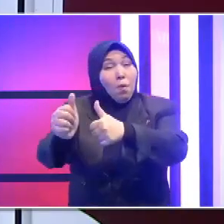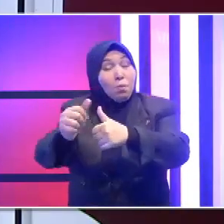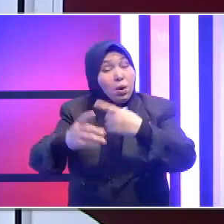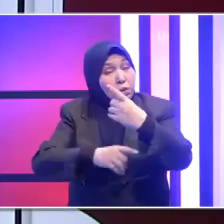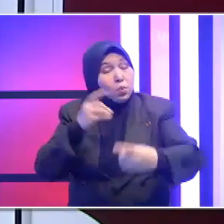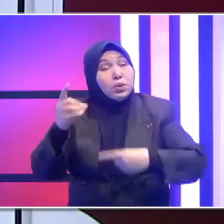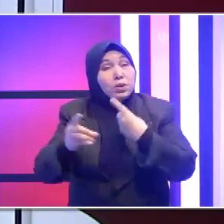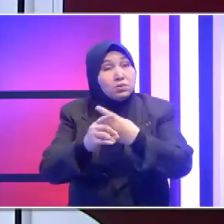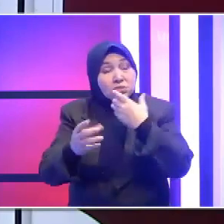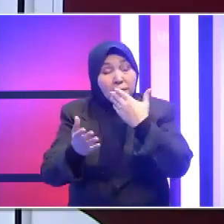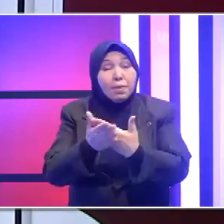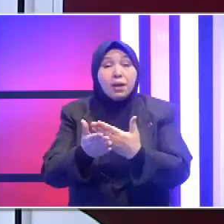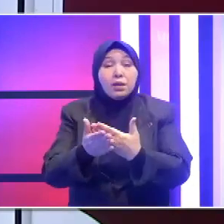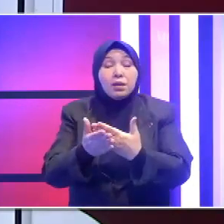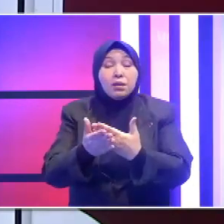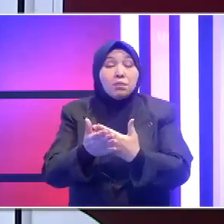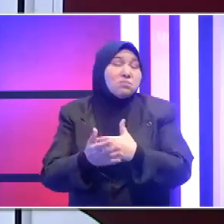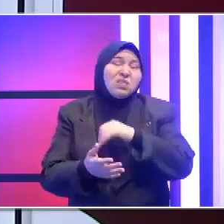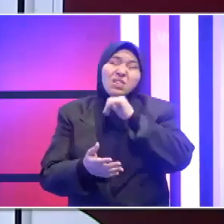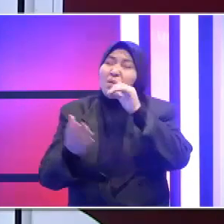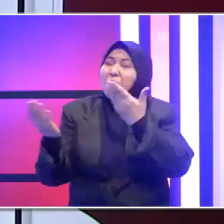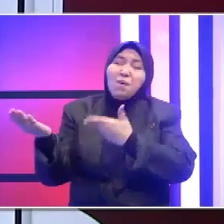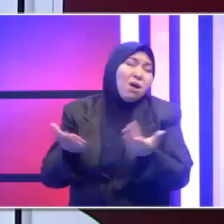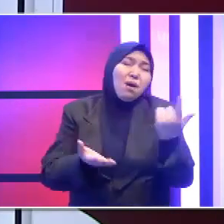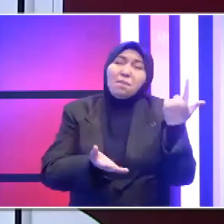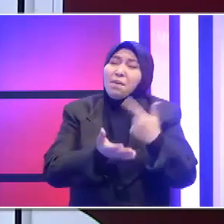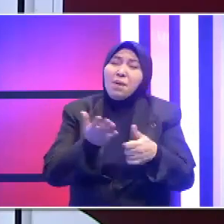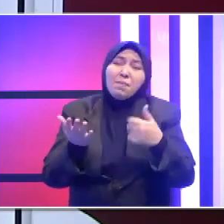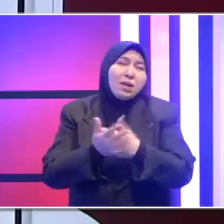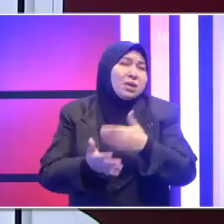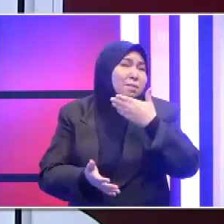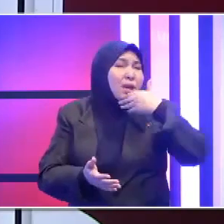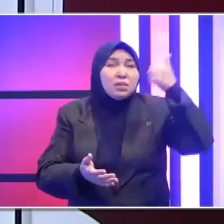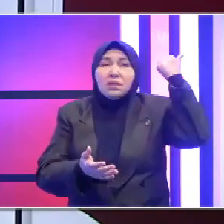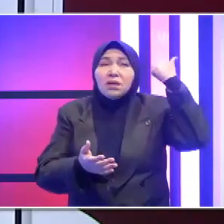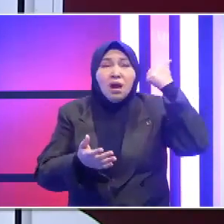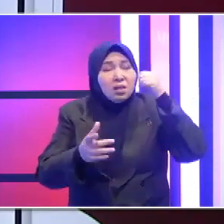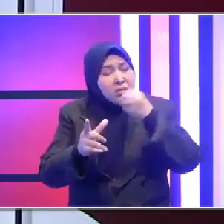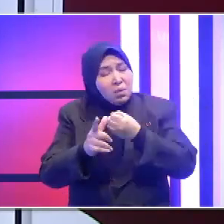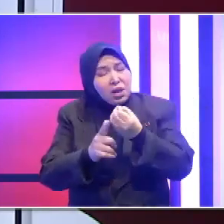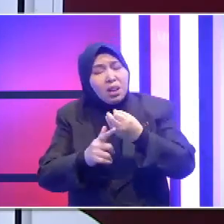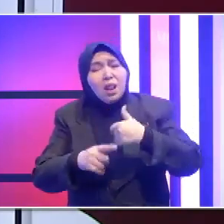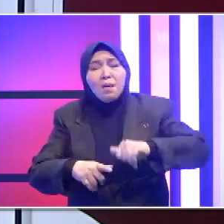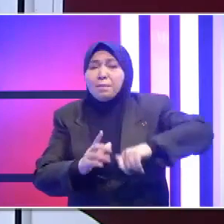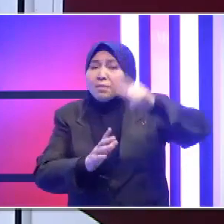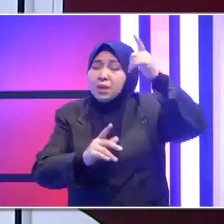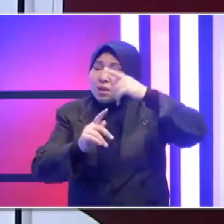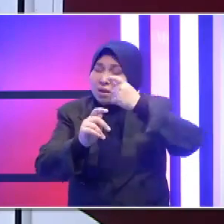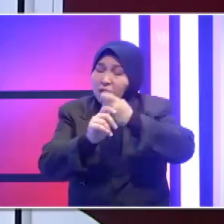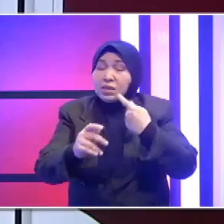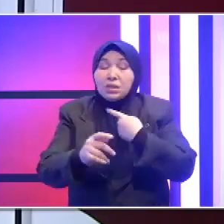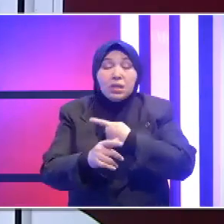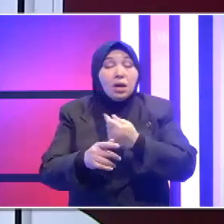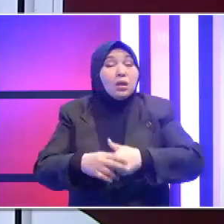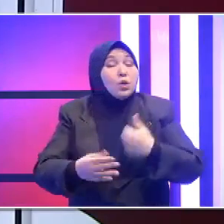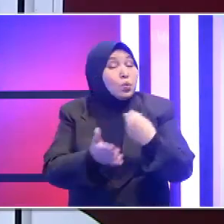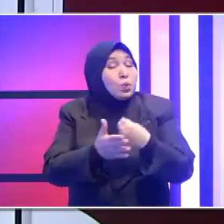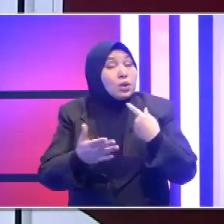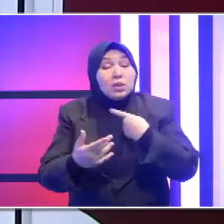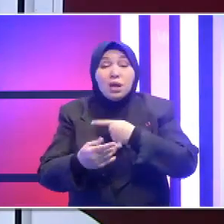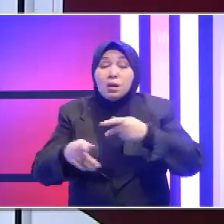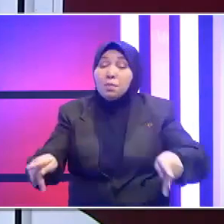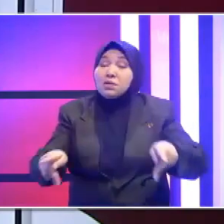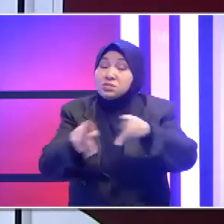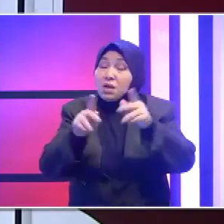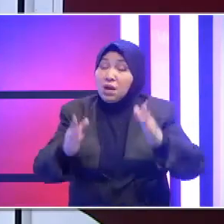dunia sehinggakan ianya tidak membawa kita kepada yang lebih baik yang yang lebih kekal kita ada duit kita ada pasangan kita ada